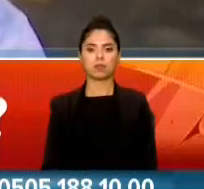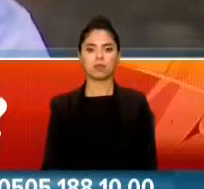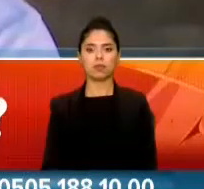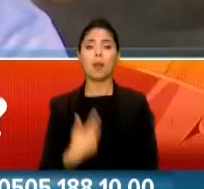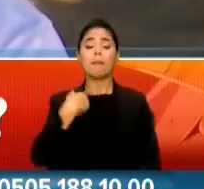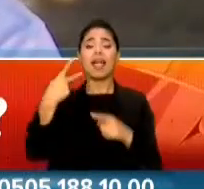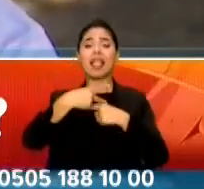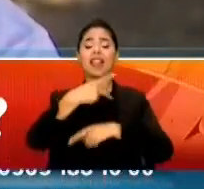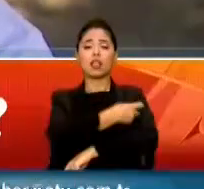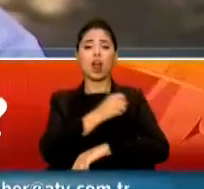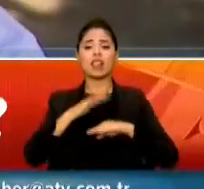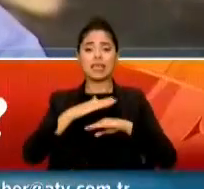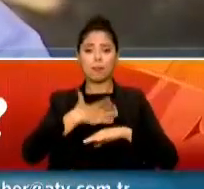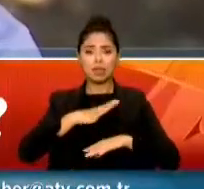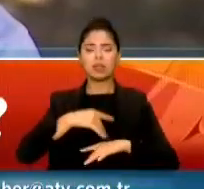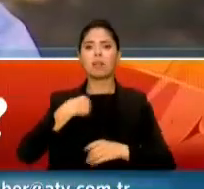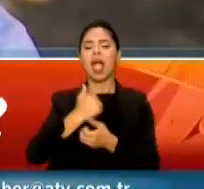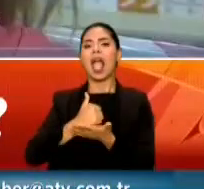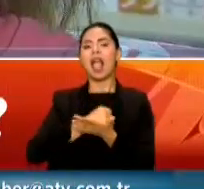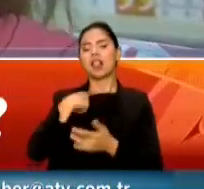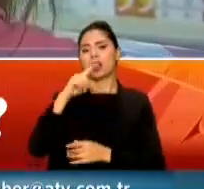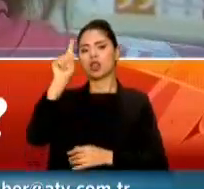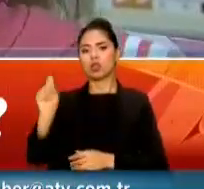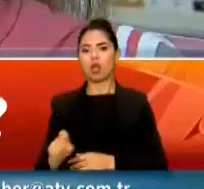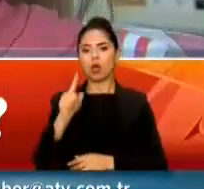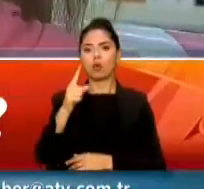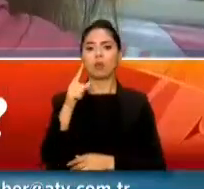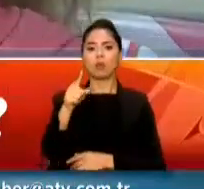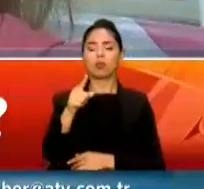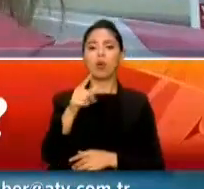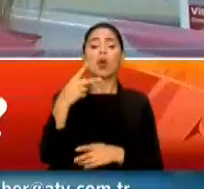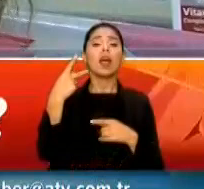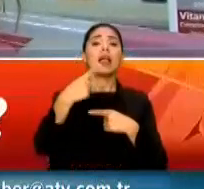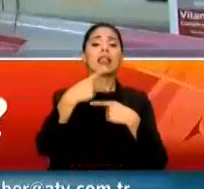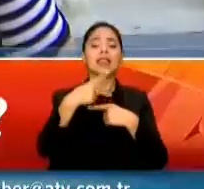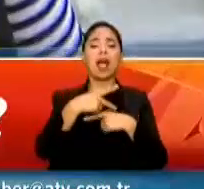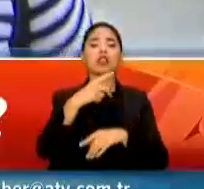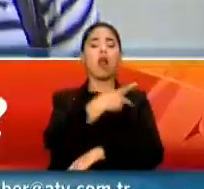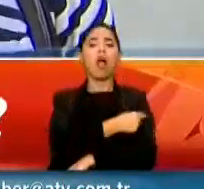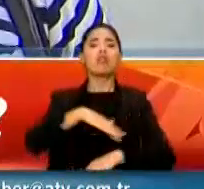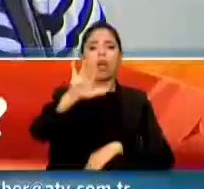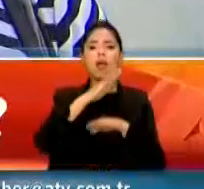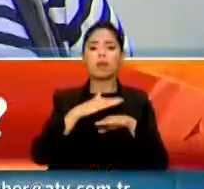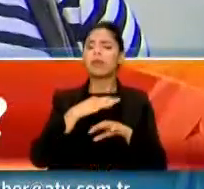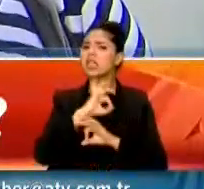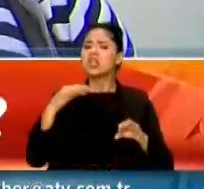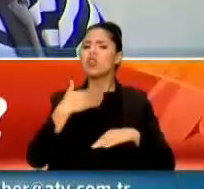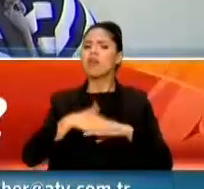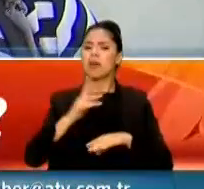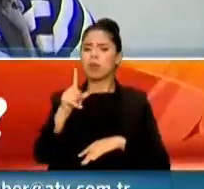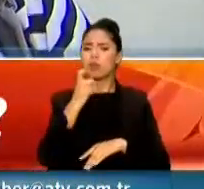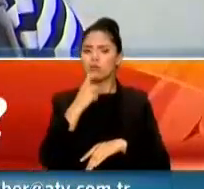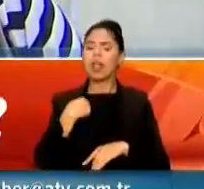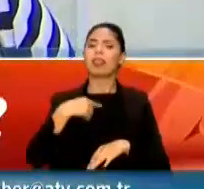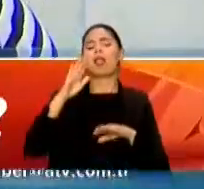traş yapmak istiyorum ve icat eczacımızdan yapacağım bu yazıyı açısından çokta traş soruluyor hiç yaptırmadık bu